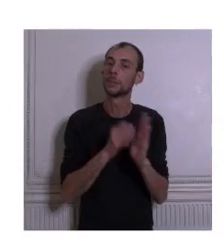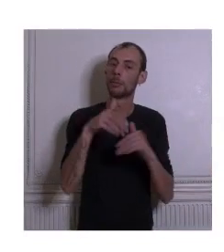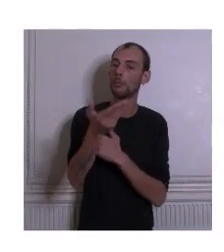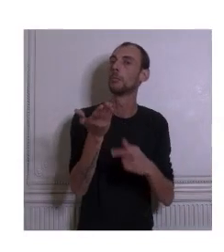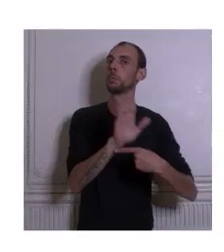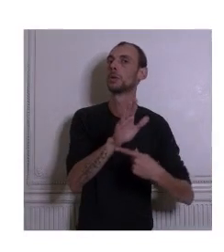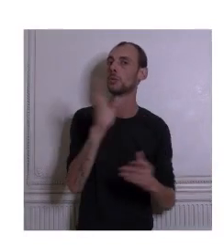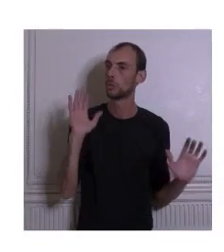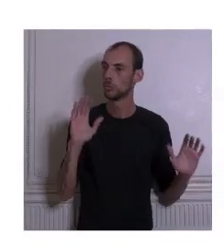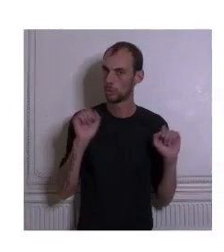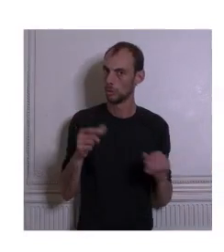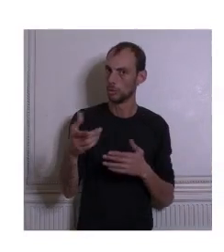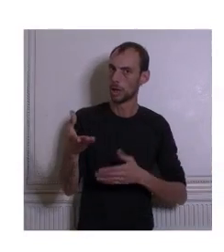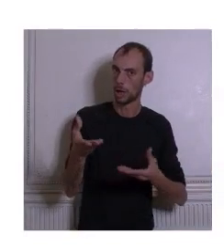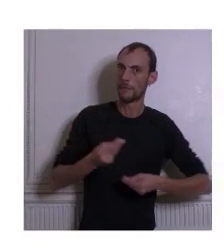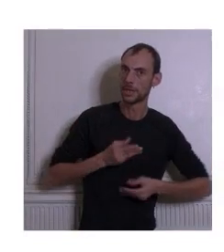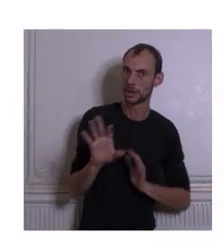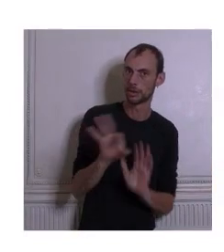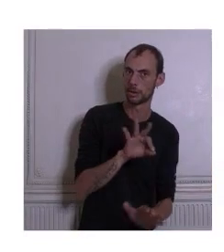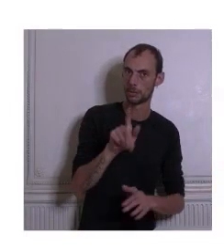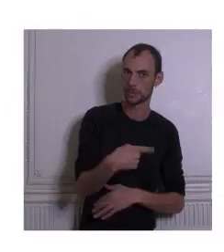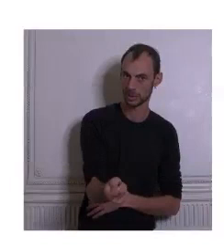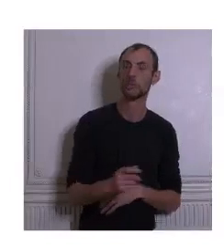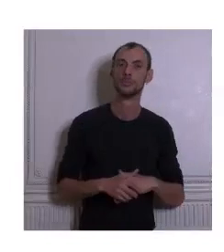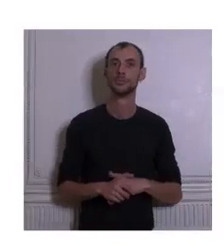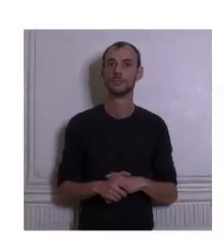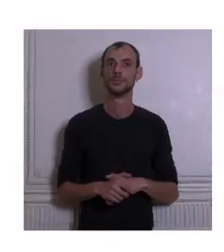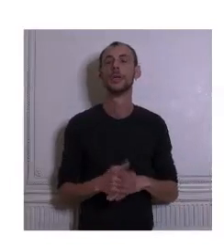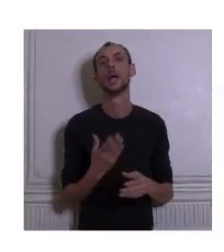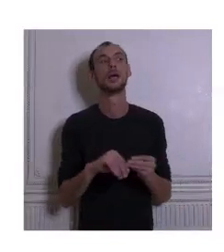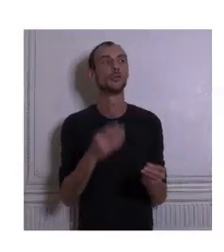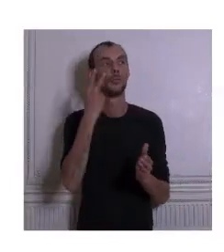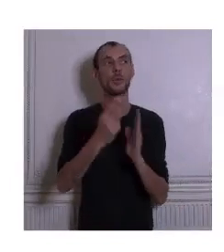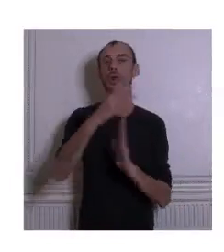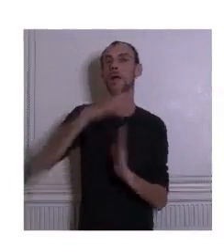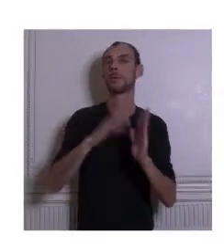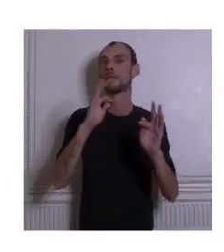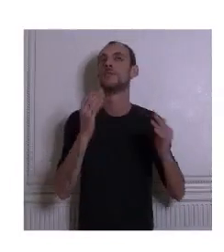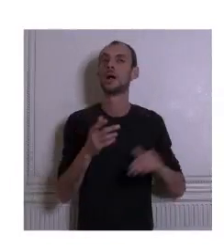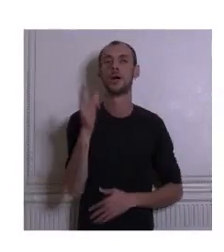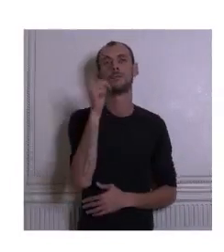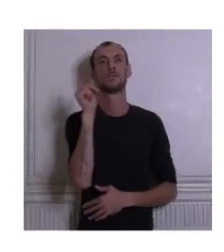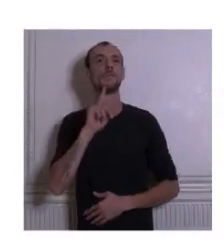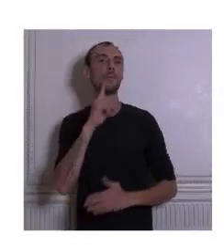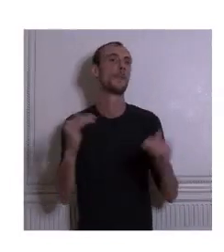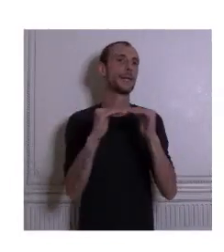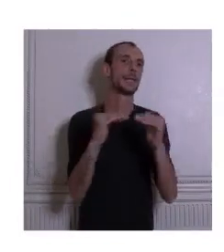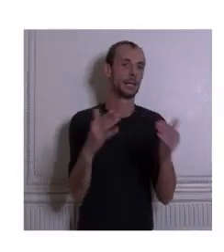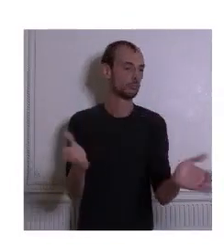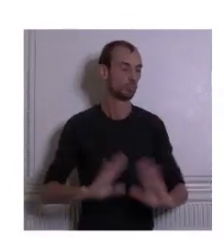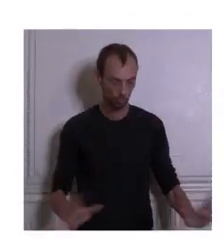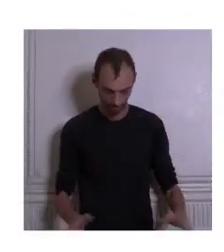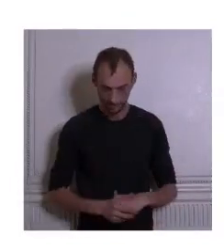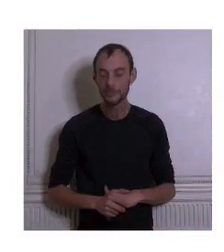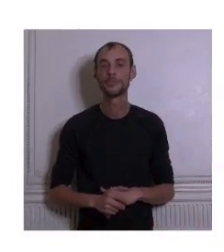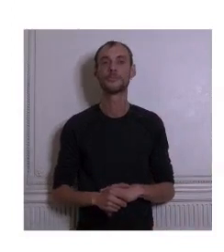usagers et des agents. Il est donc proposé d'ouvrir ce poste à un contractuel ou à un fonctionnaire en fonction